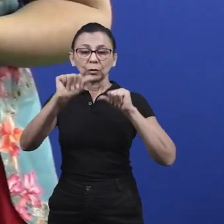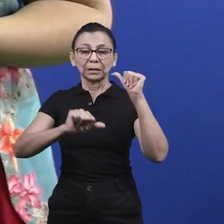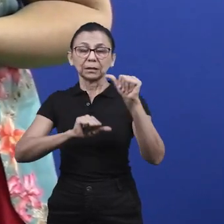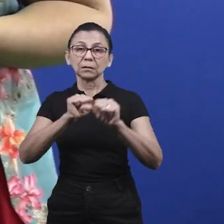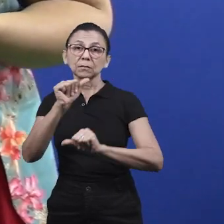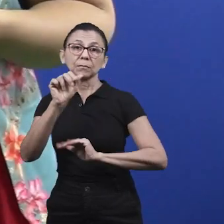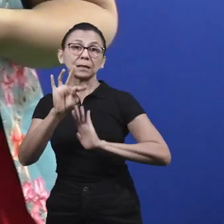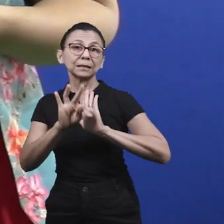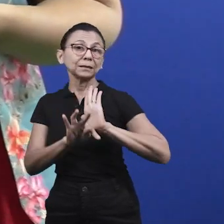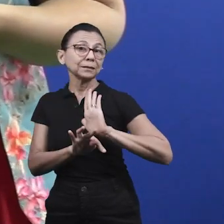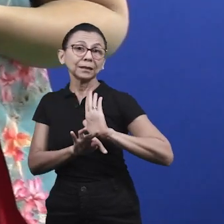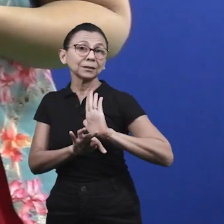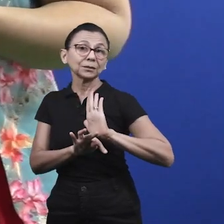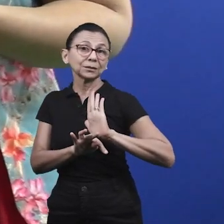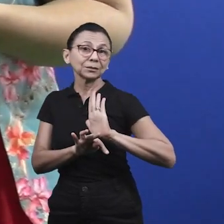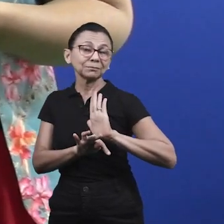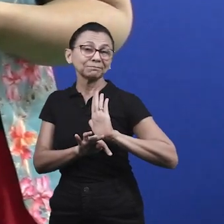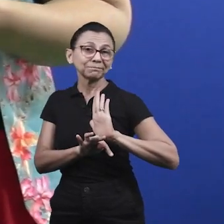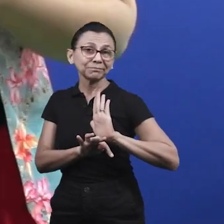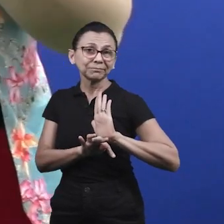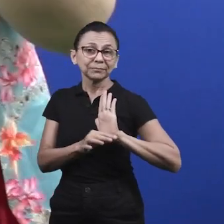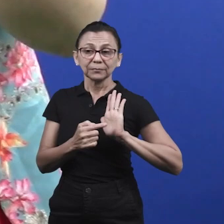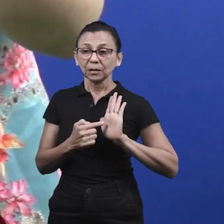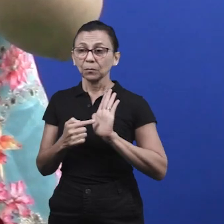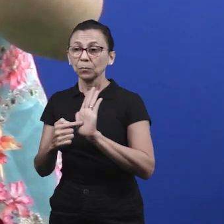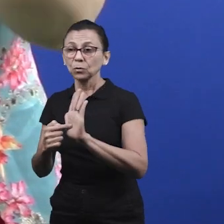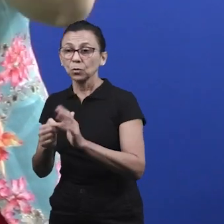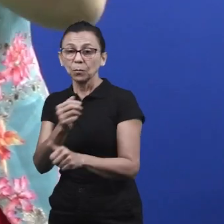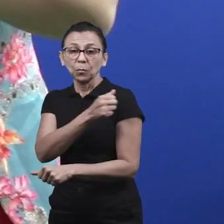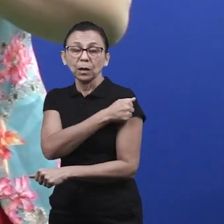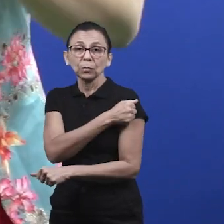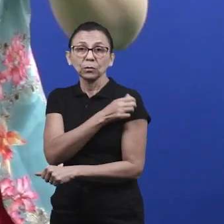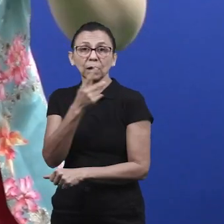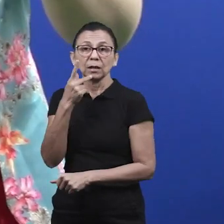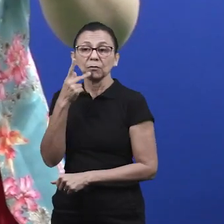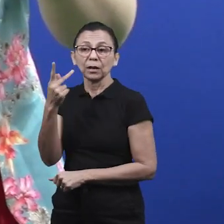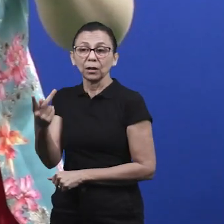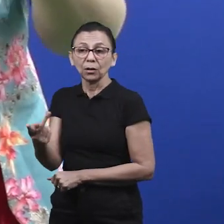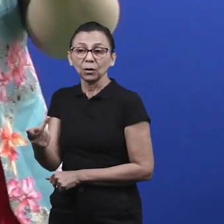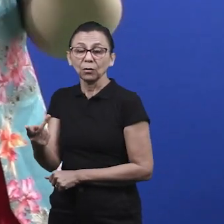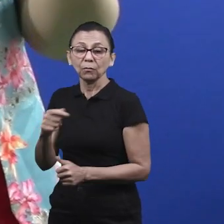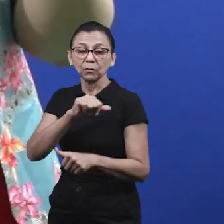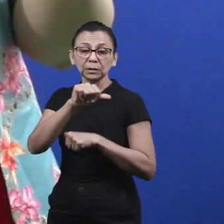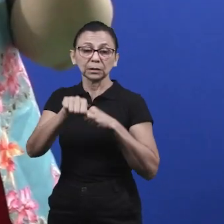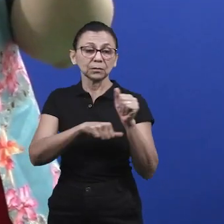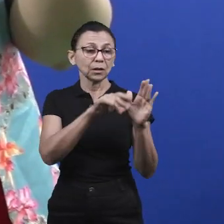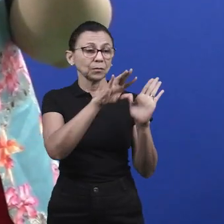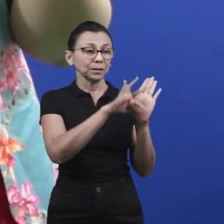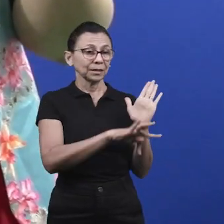texte. Elle a donné ça au l'élève, il a parlé, a transformé en texte,